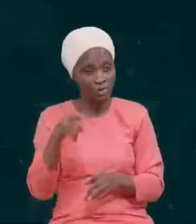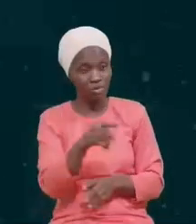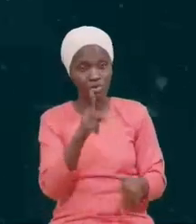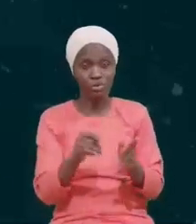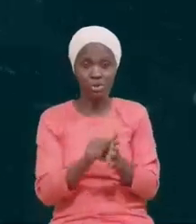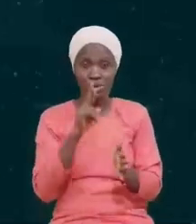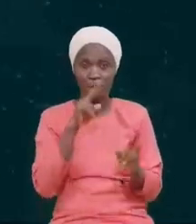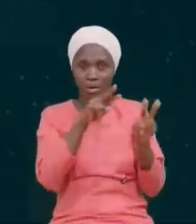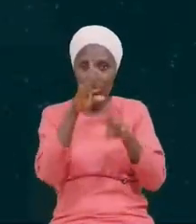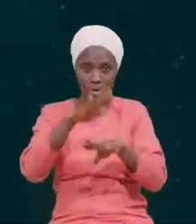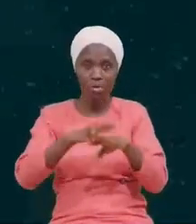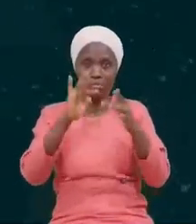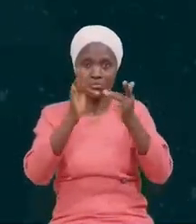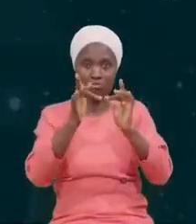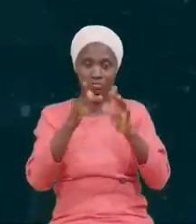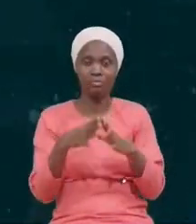ligne,